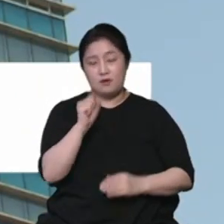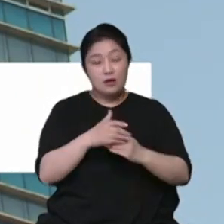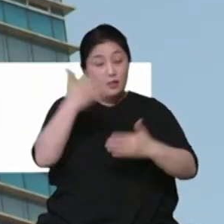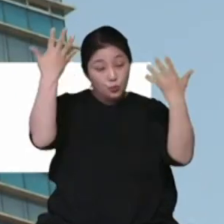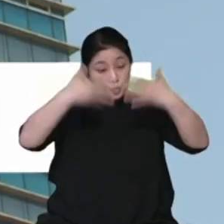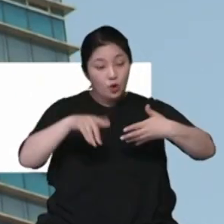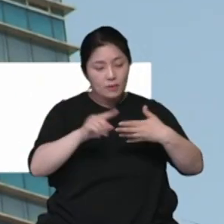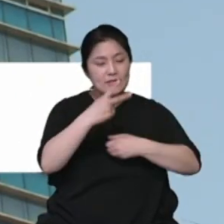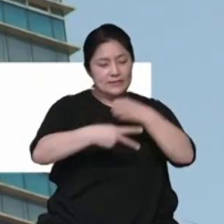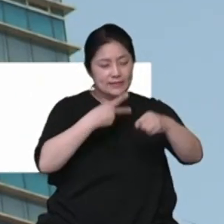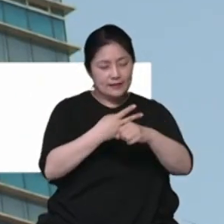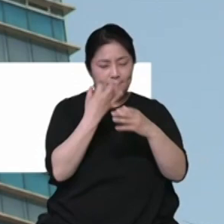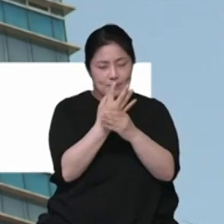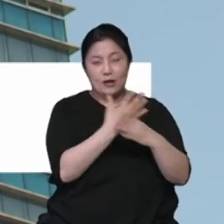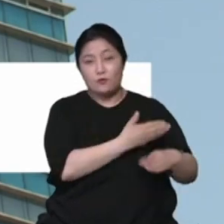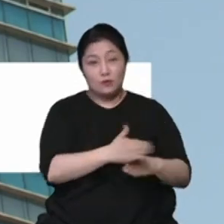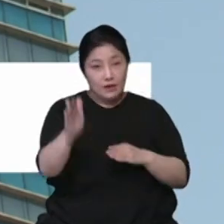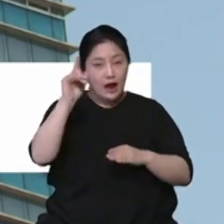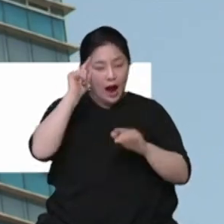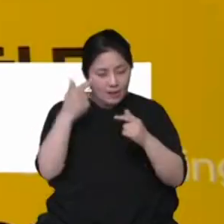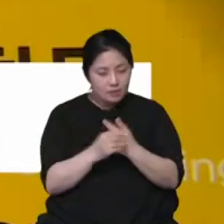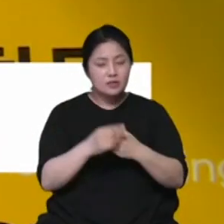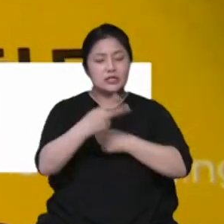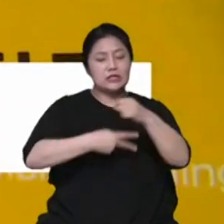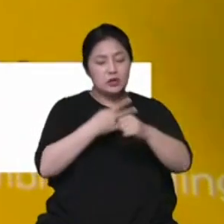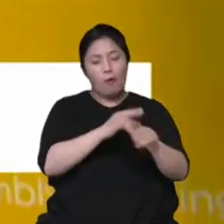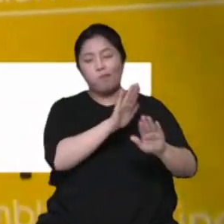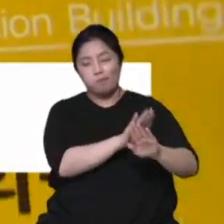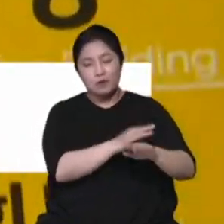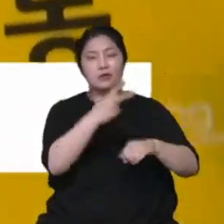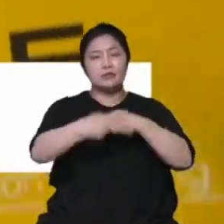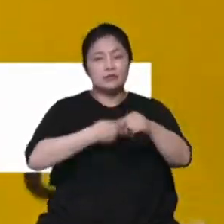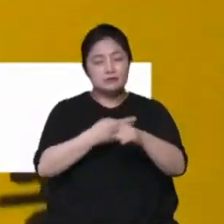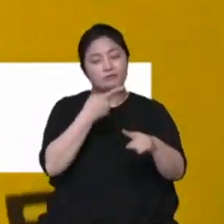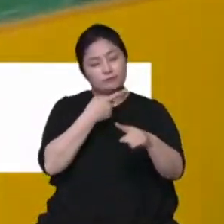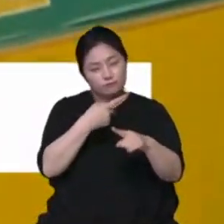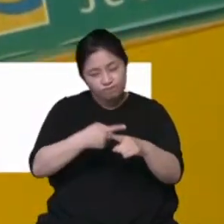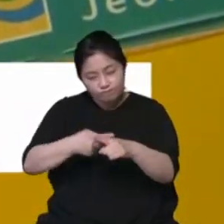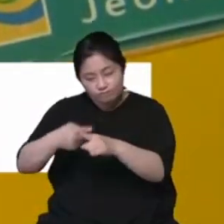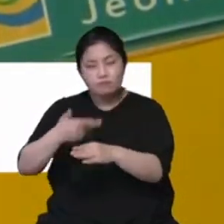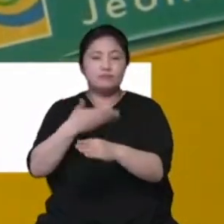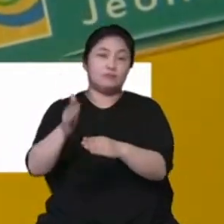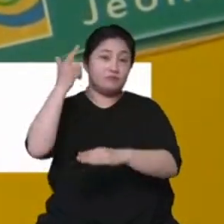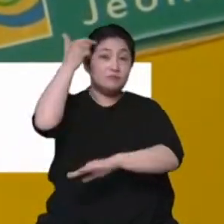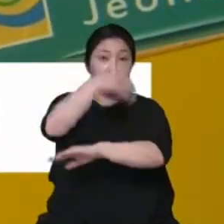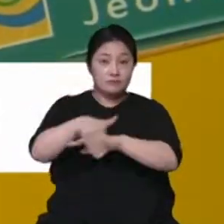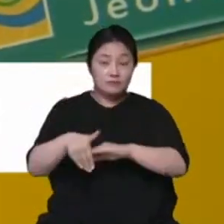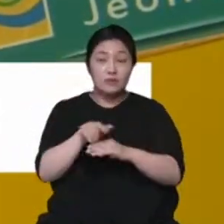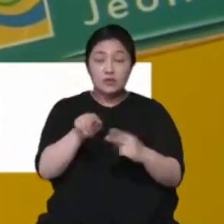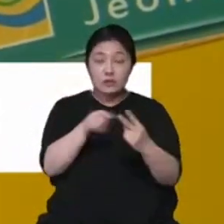상환 조건은 2년 거치 일시 상환 또는 2년 거치 2년 분할 상환입니다.